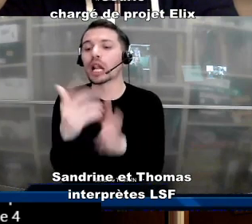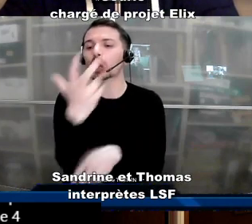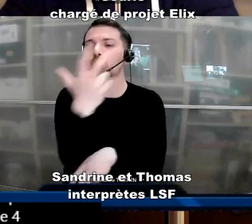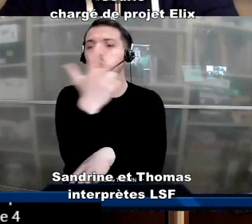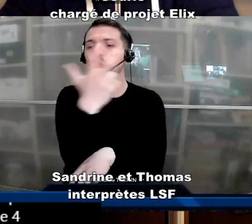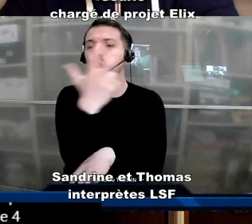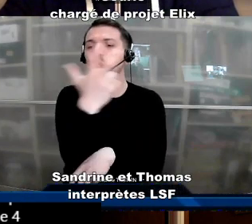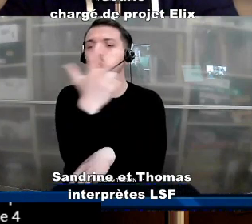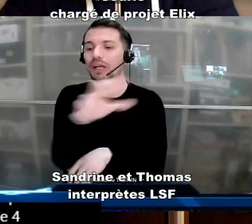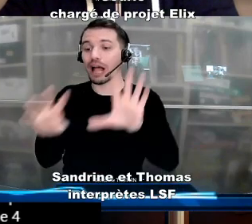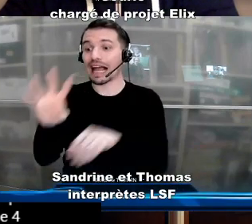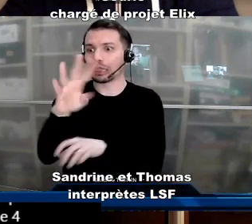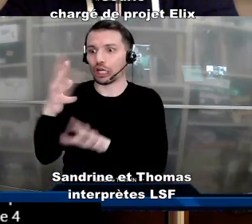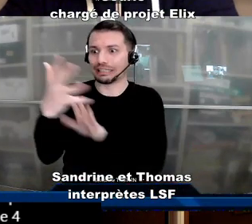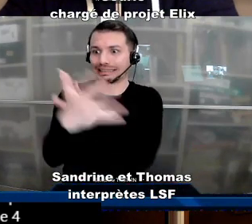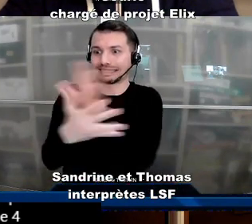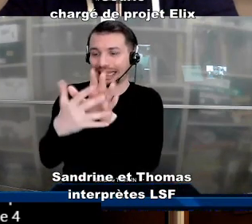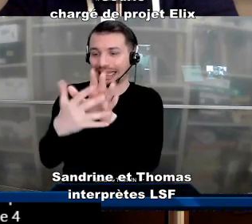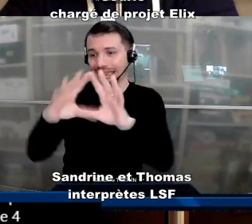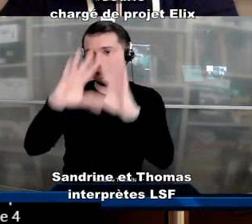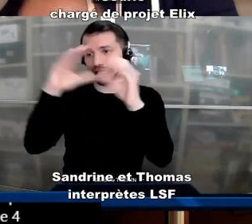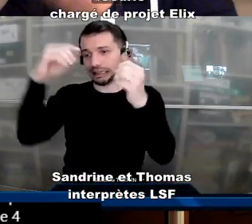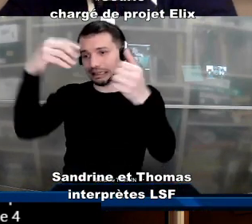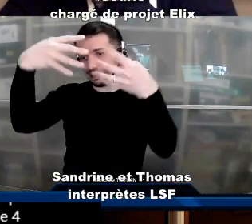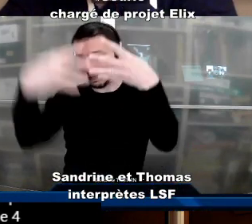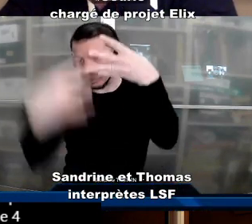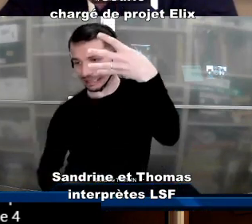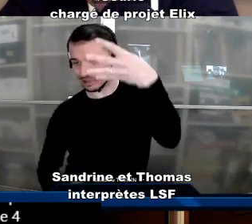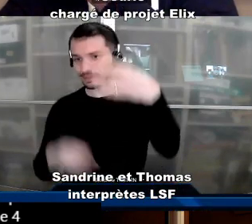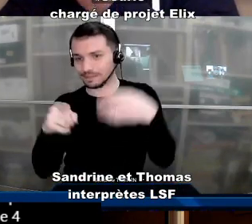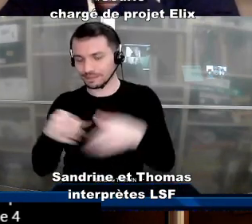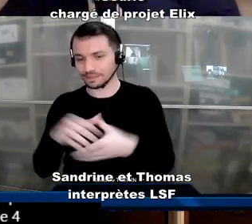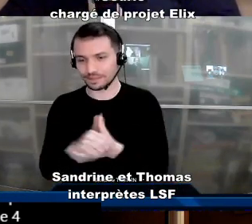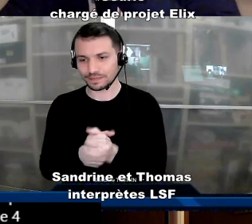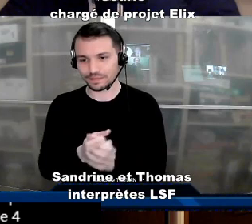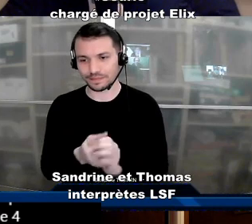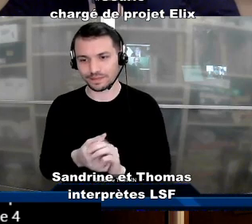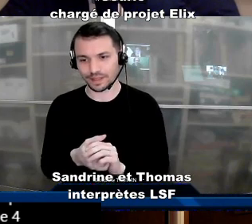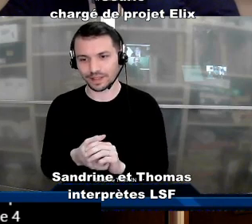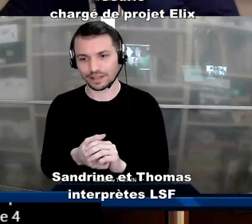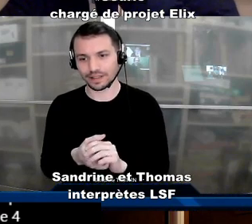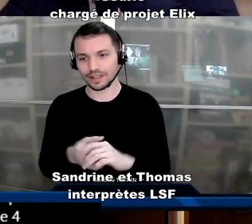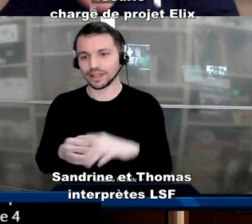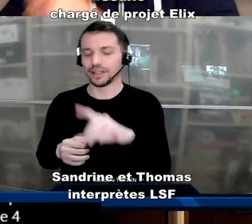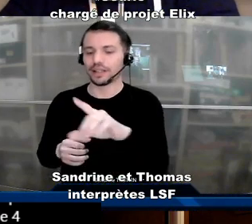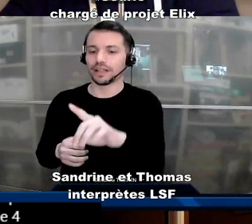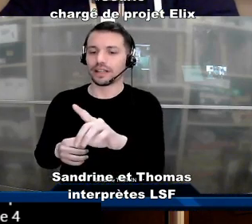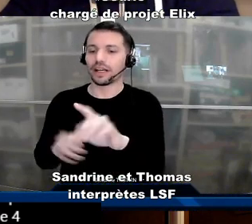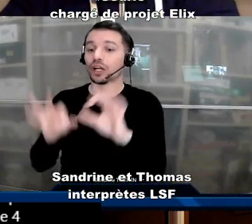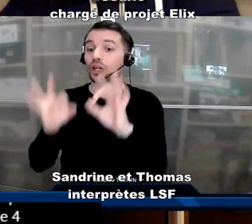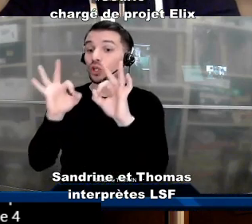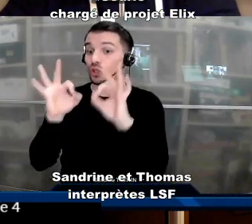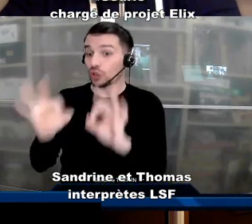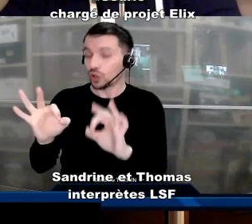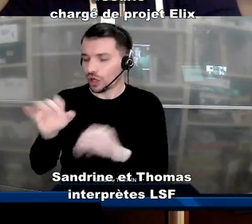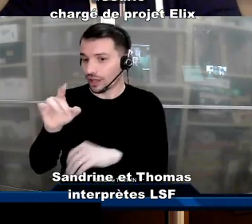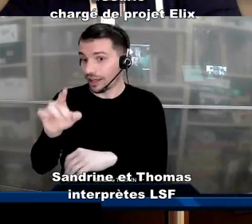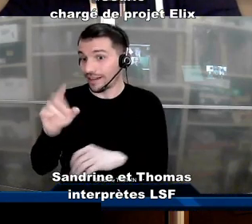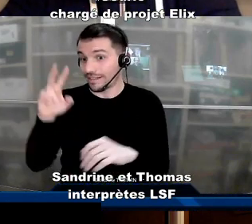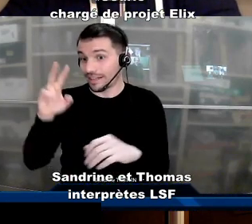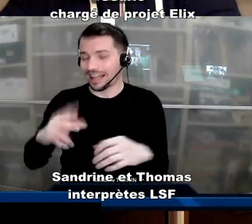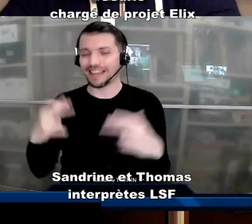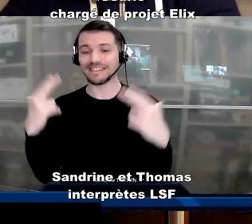15 394 signes, il y a marqué sur le site. Hop là, Non, tac. Pour effectivement en arriver à